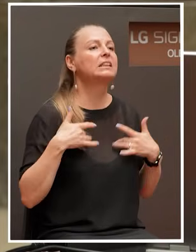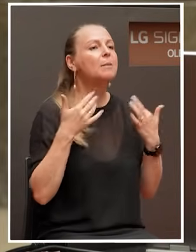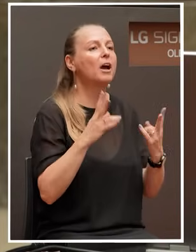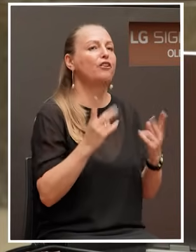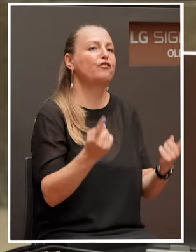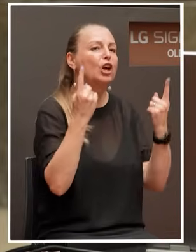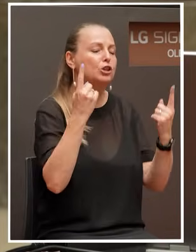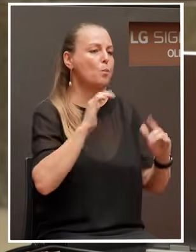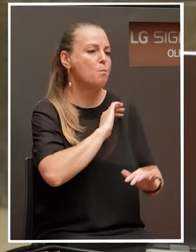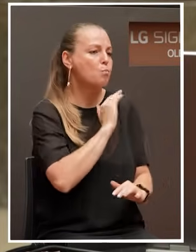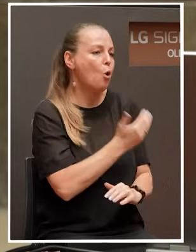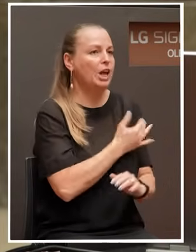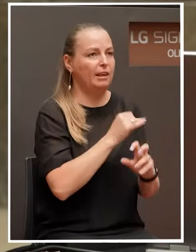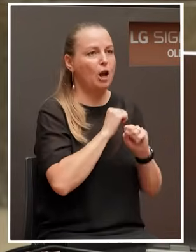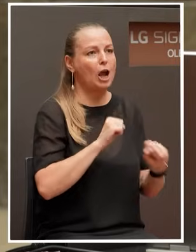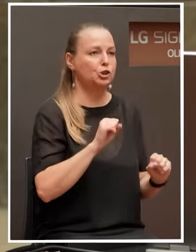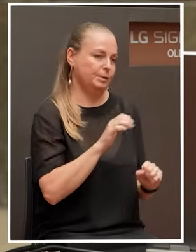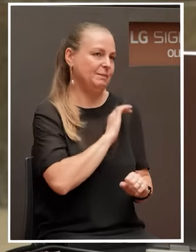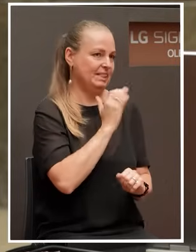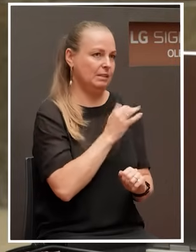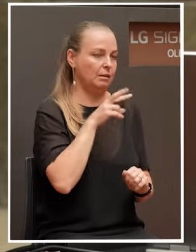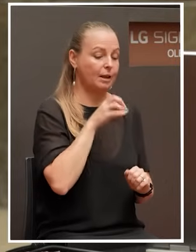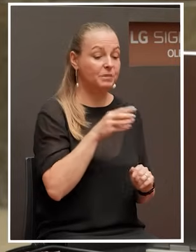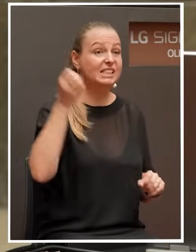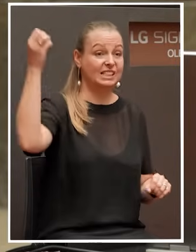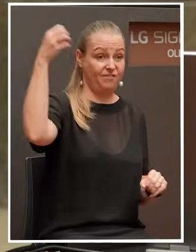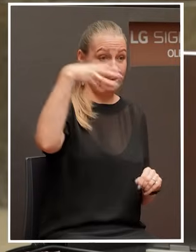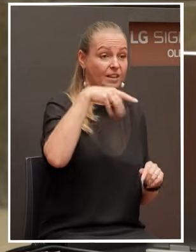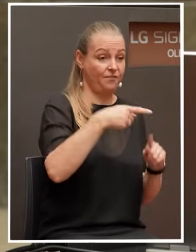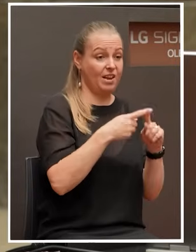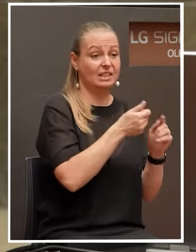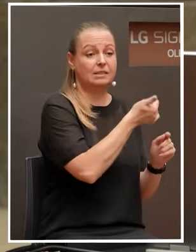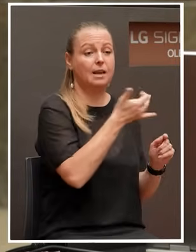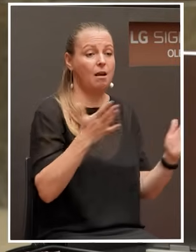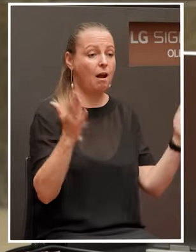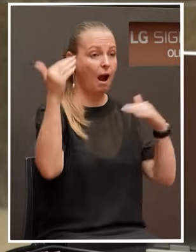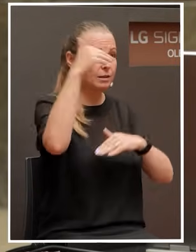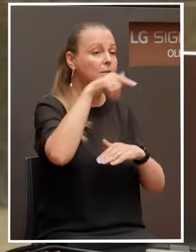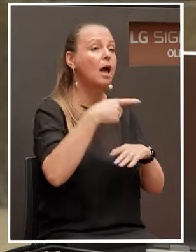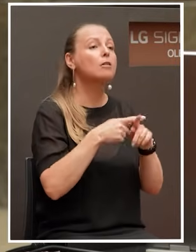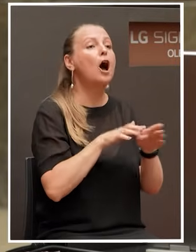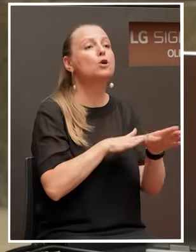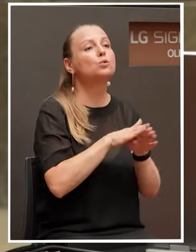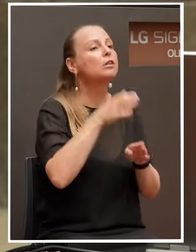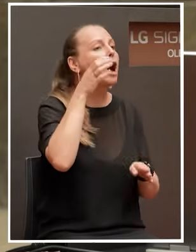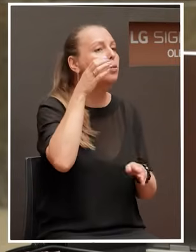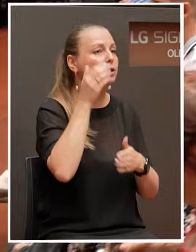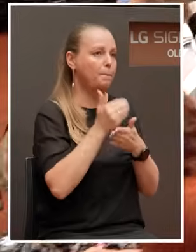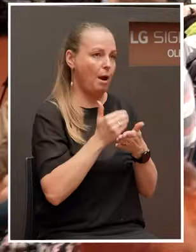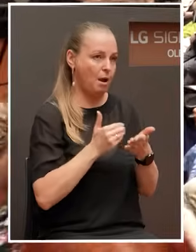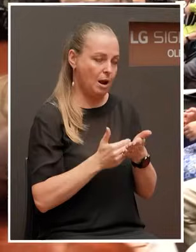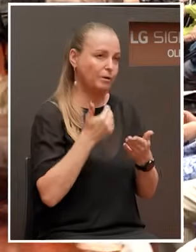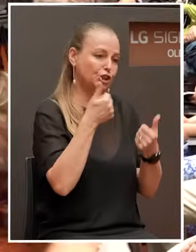мощи, героическому усилию. Безусловно, разработка света в этих сериях картин является осуществлением научной программы,